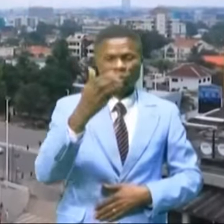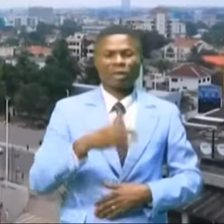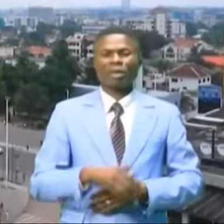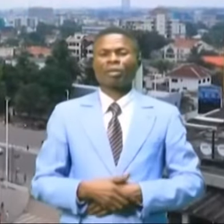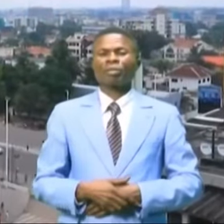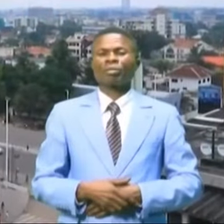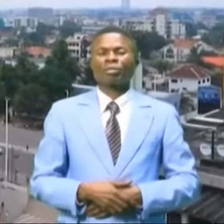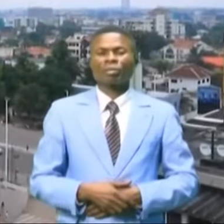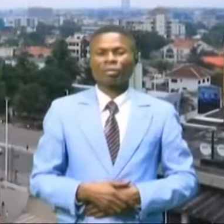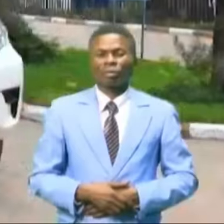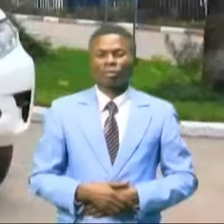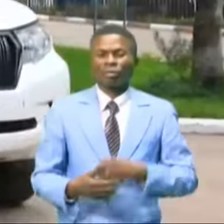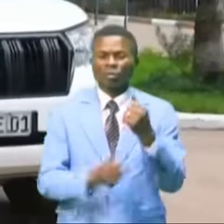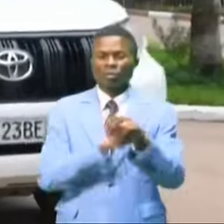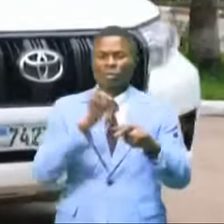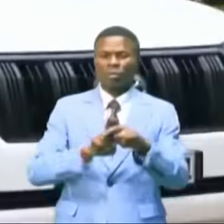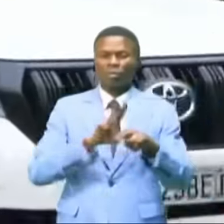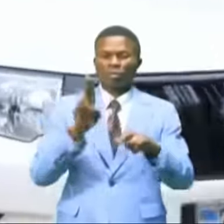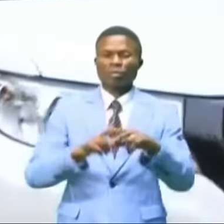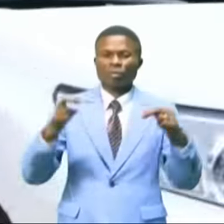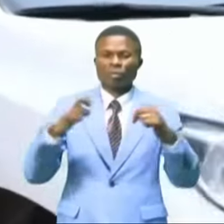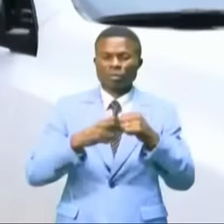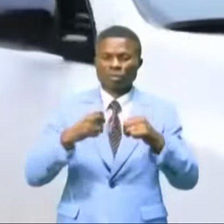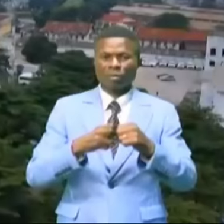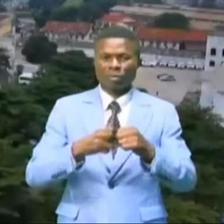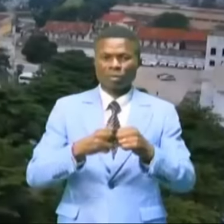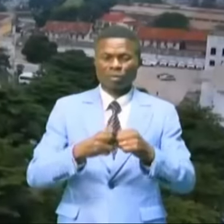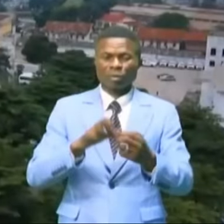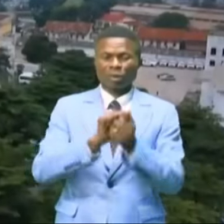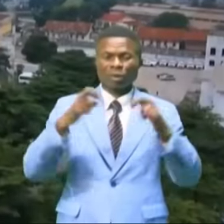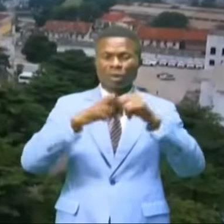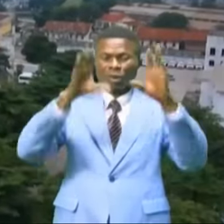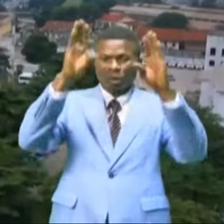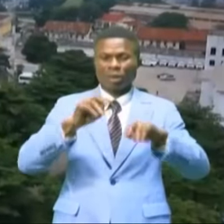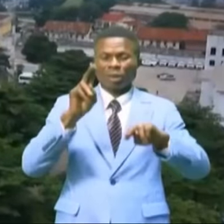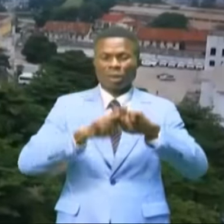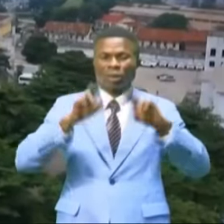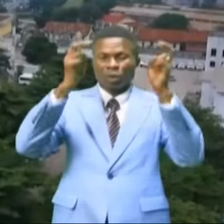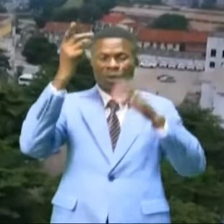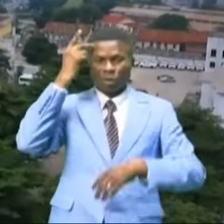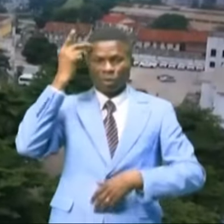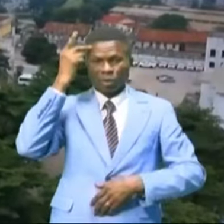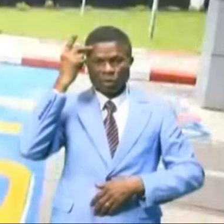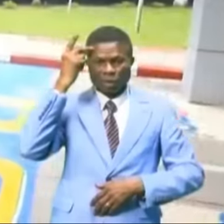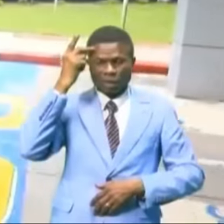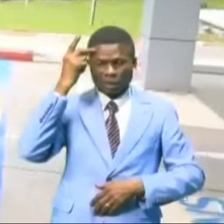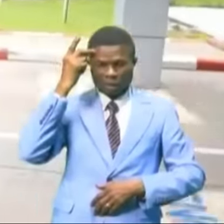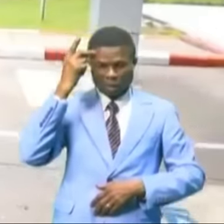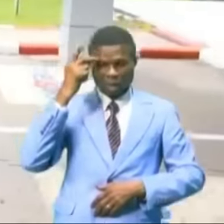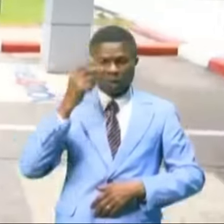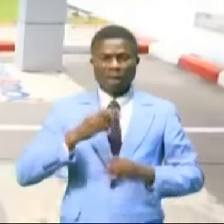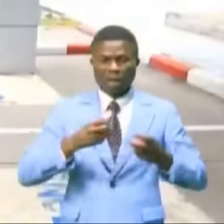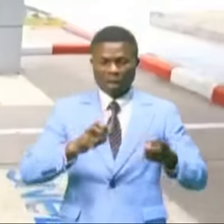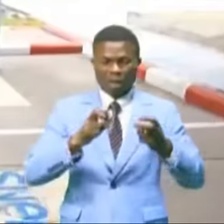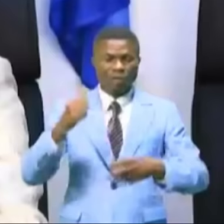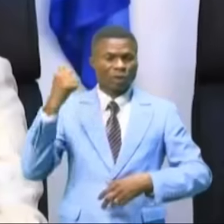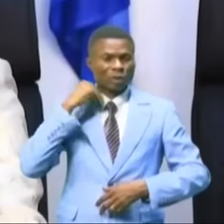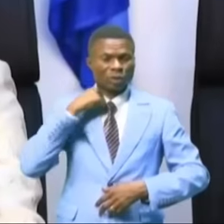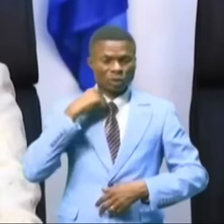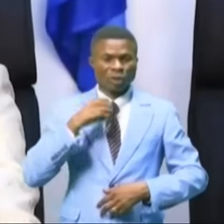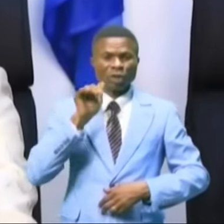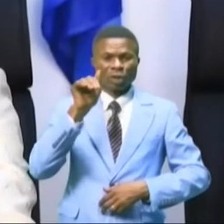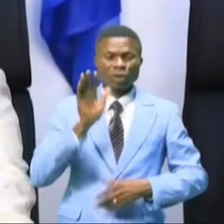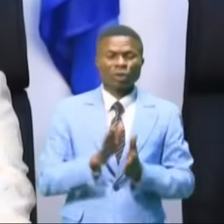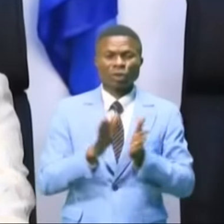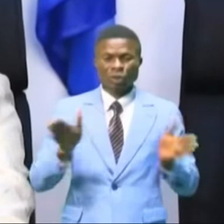plaintes des consommateurs de l'électricité sur les délestages que connaît Kinshasa ont poussé Dr Sandrine Mubenga, directeur